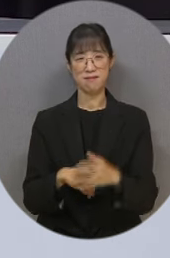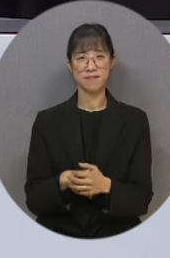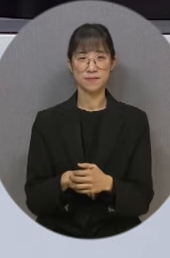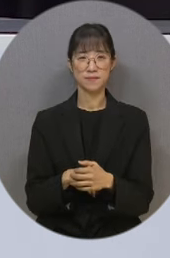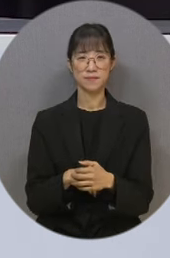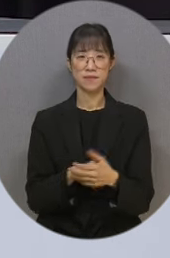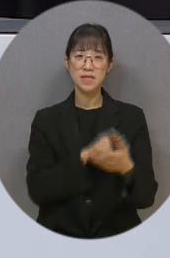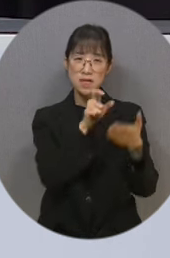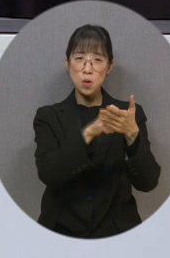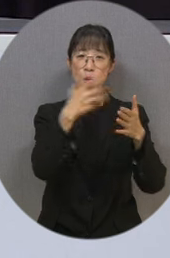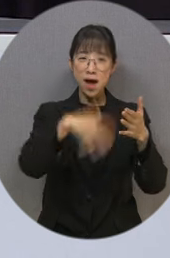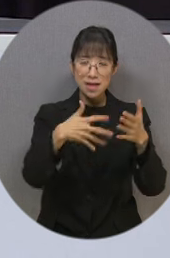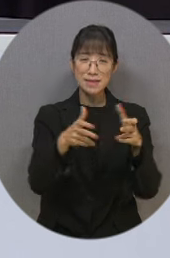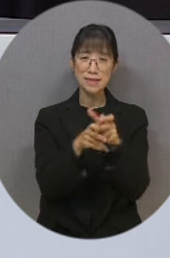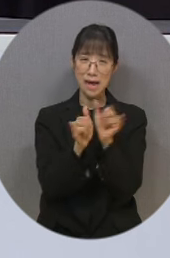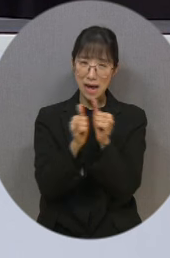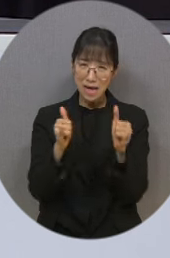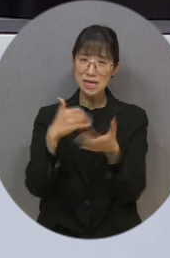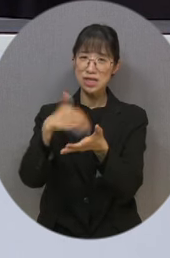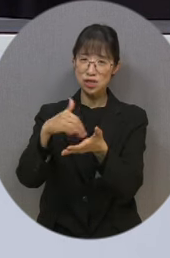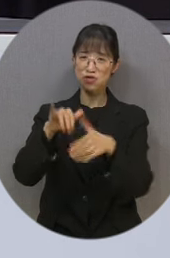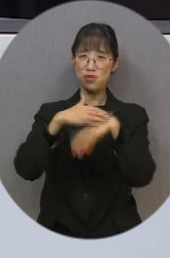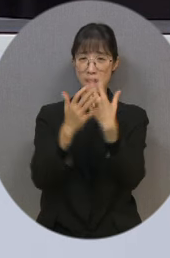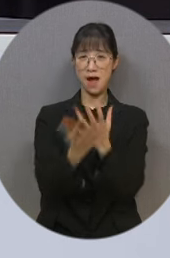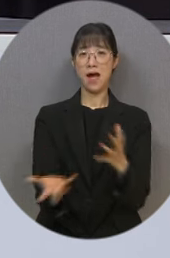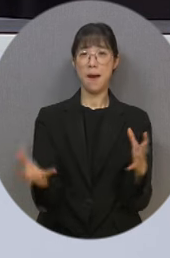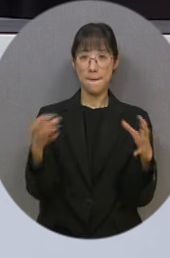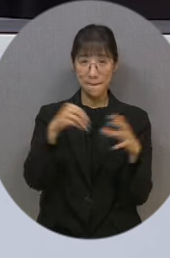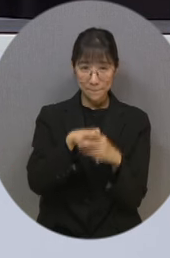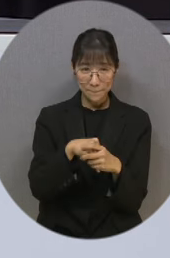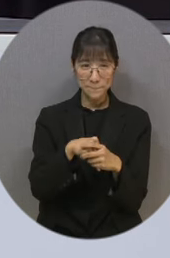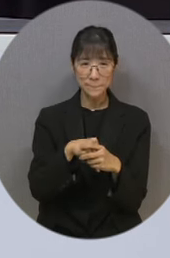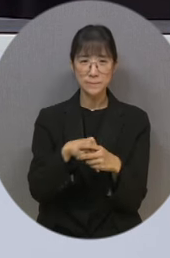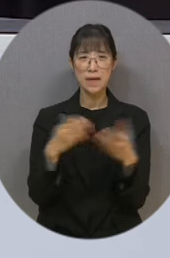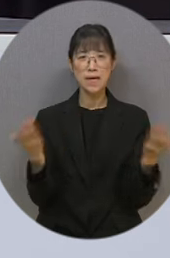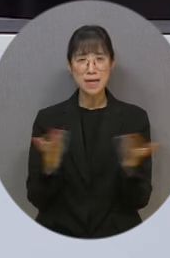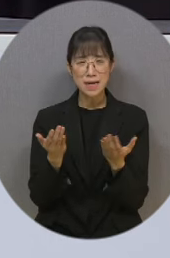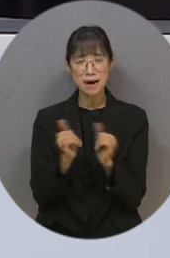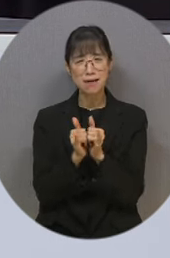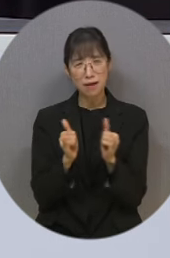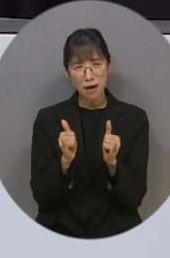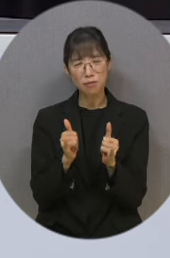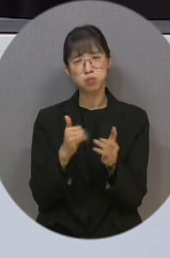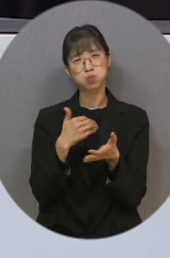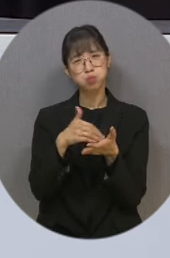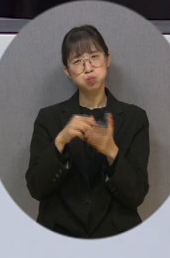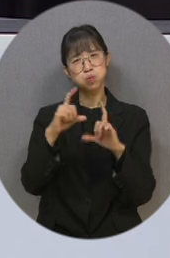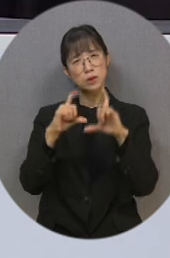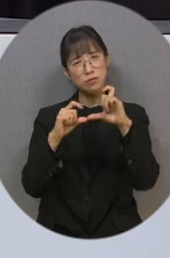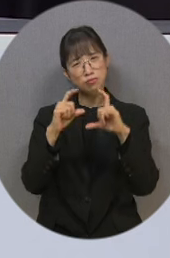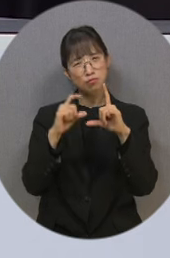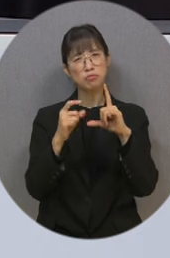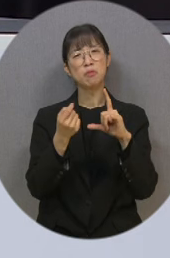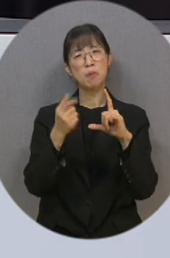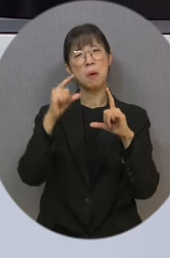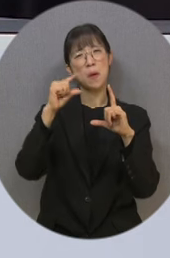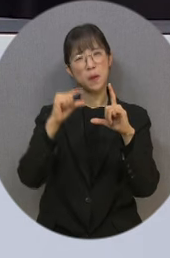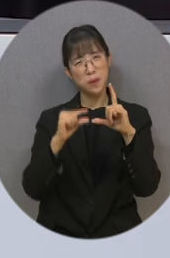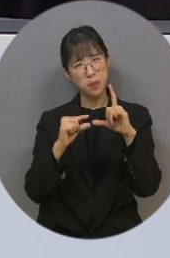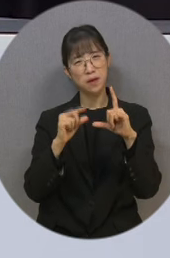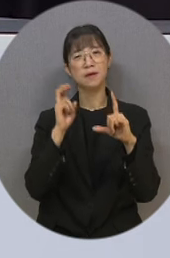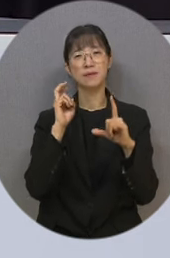등록되어 있지 않는 장애인의 인구까지 합치면 일을 하고 있는 장애인의 비율은 더 적어질 것